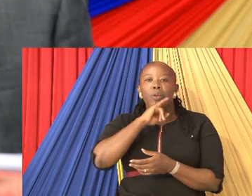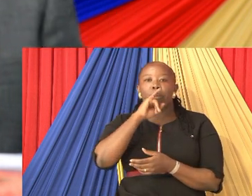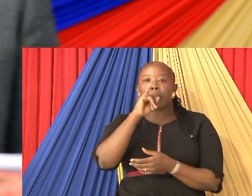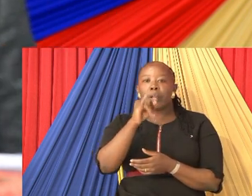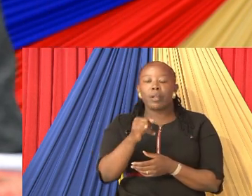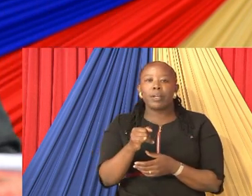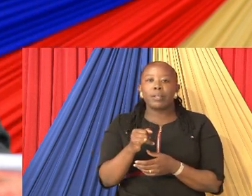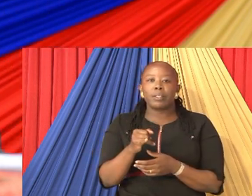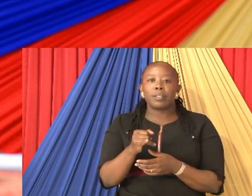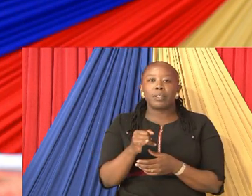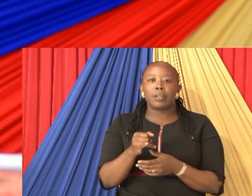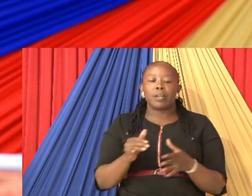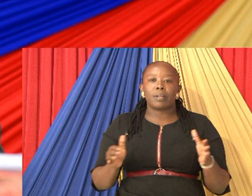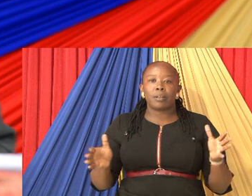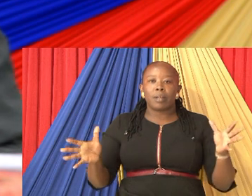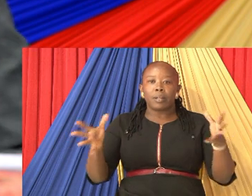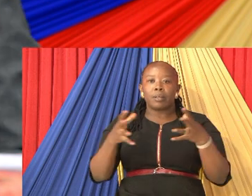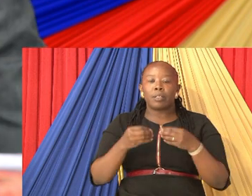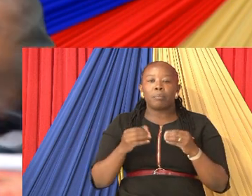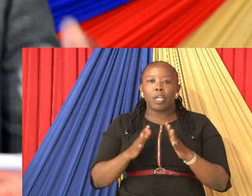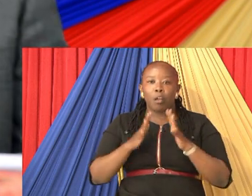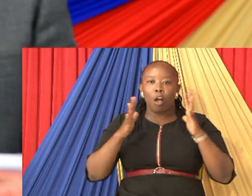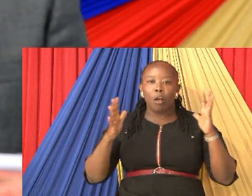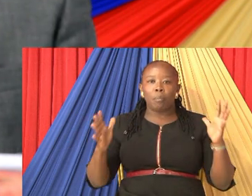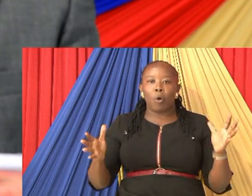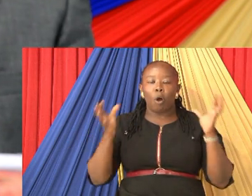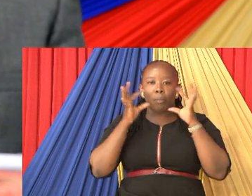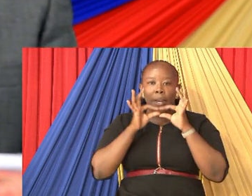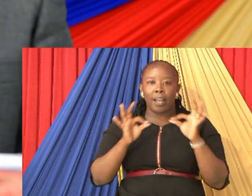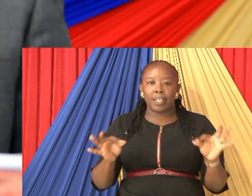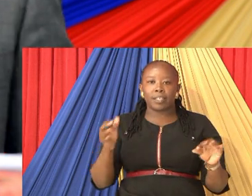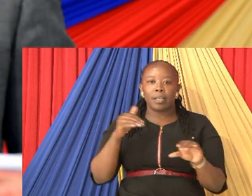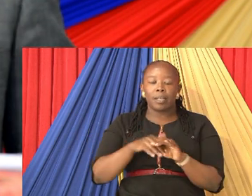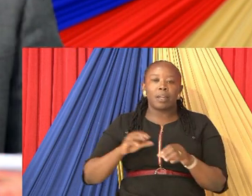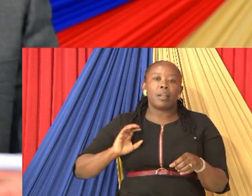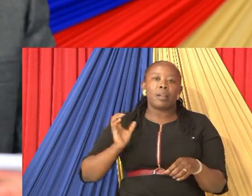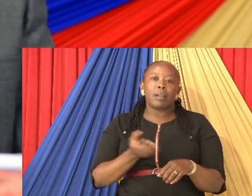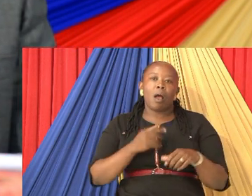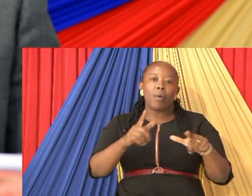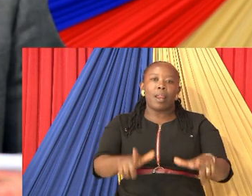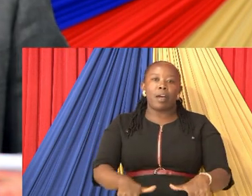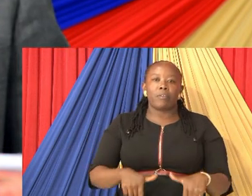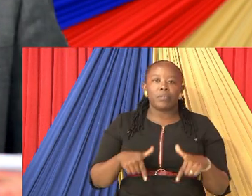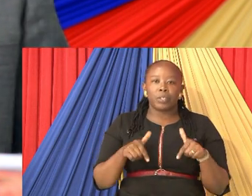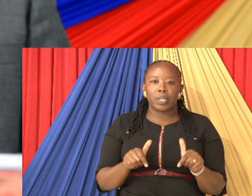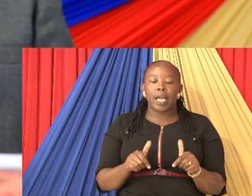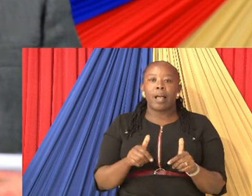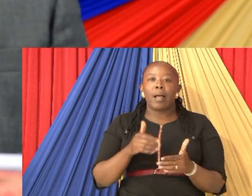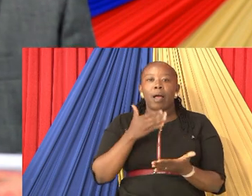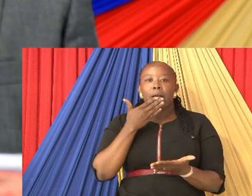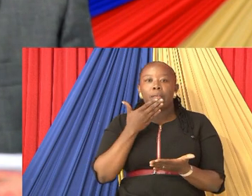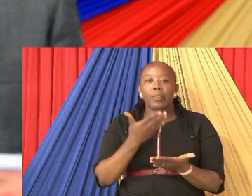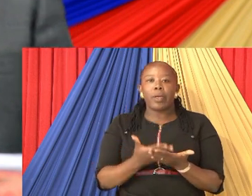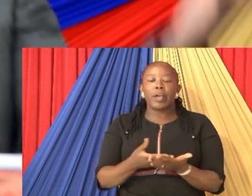more blessing and even attracting abundance in our lives. Kushukuru Mungu kufungua